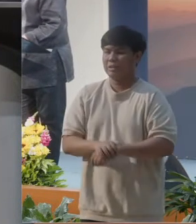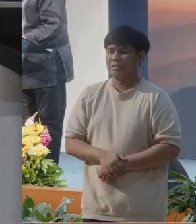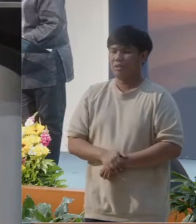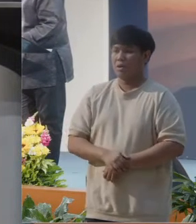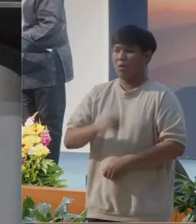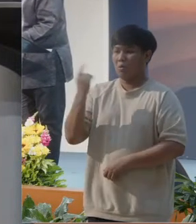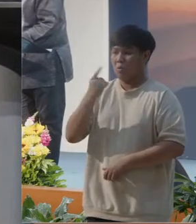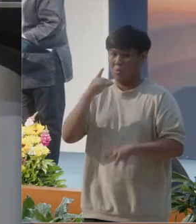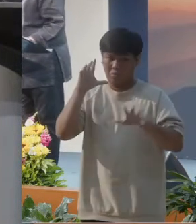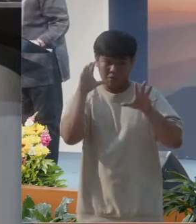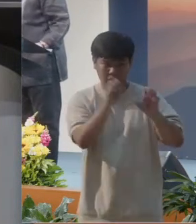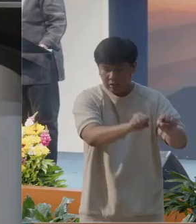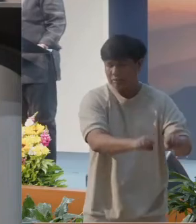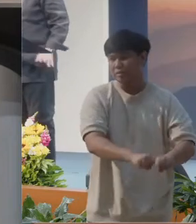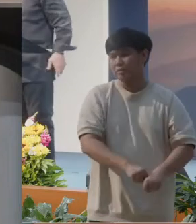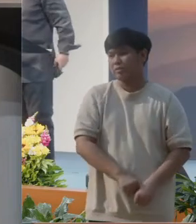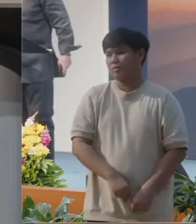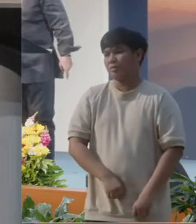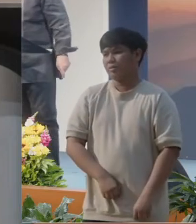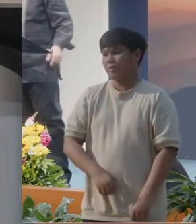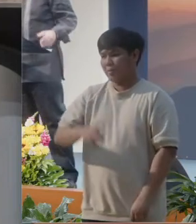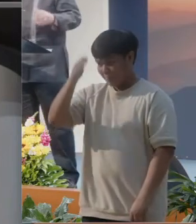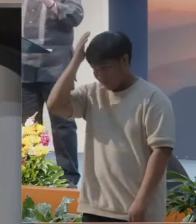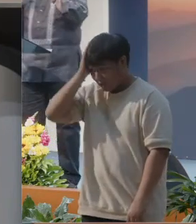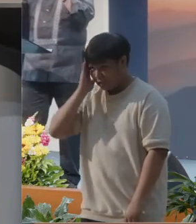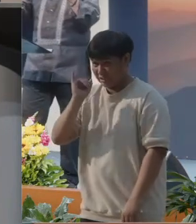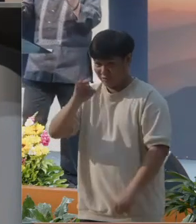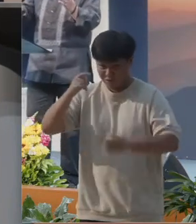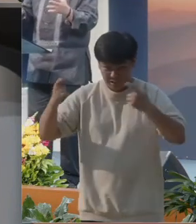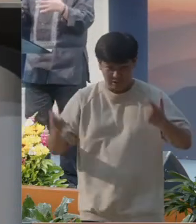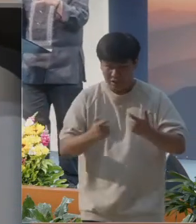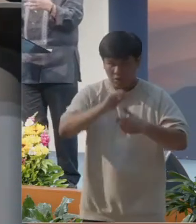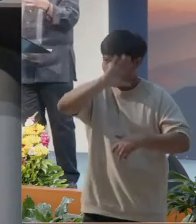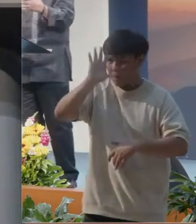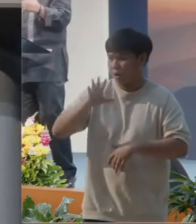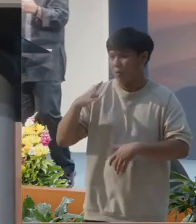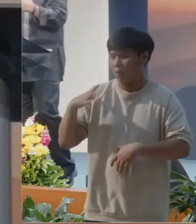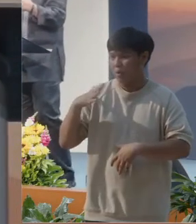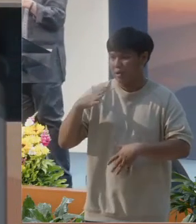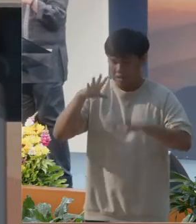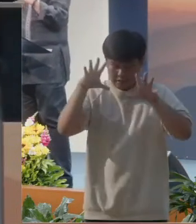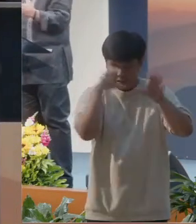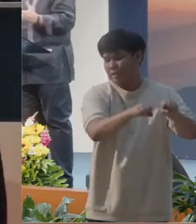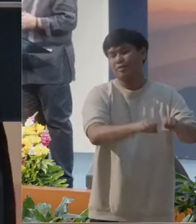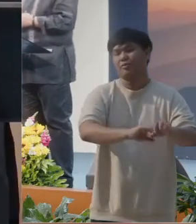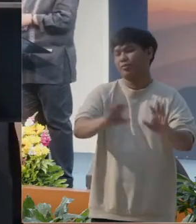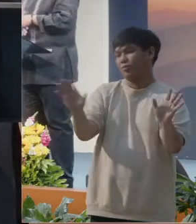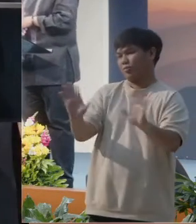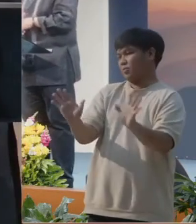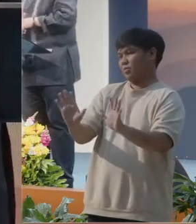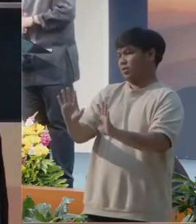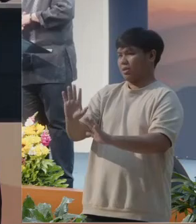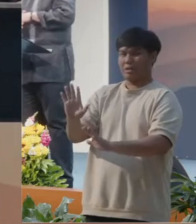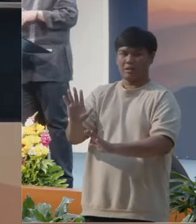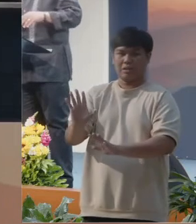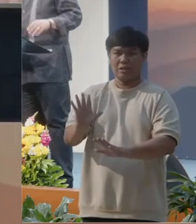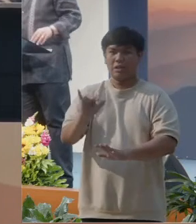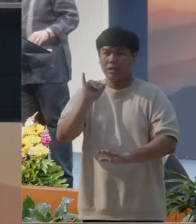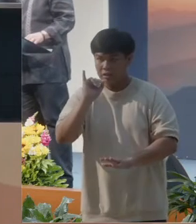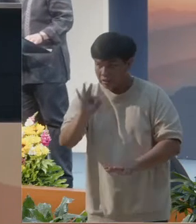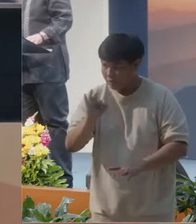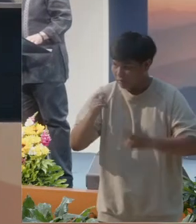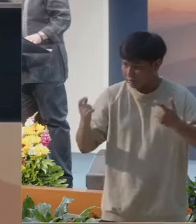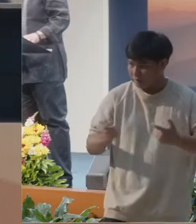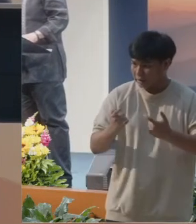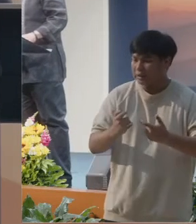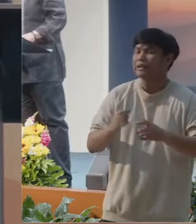Huwag po nating paabutin ang ganong sitwasyon. At tignan natin po kung gaano na lang ang galit ng Panginoon. Marami pong